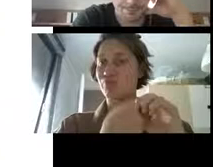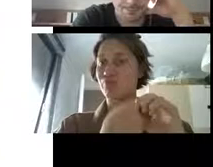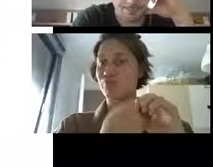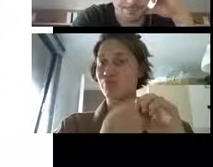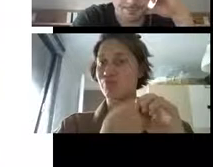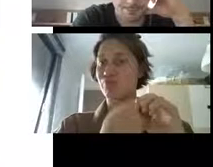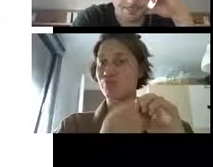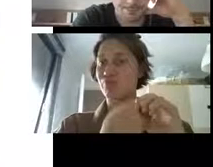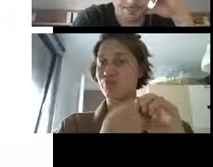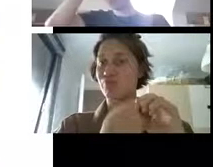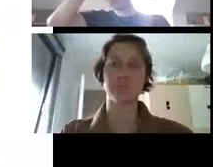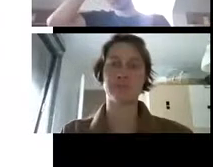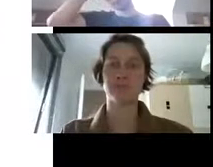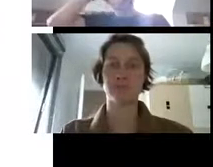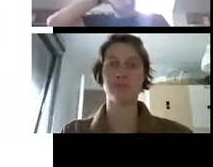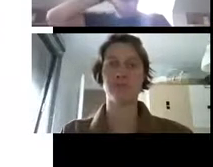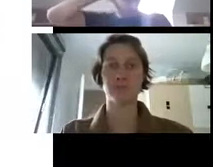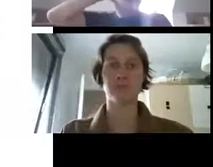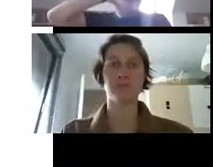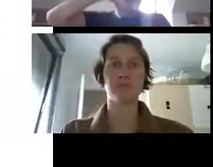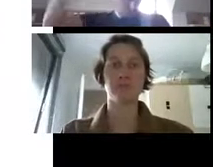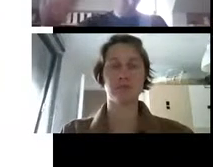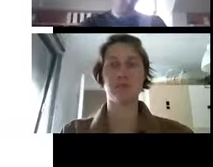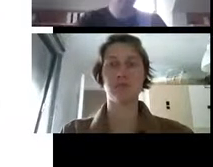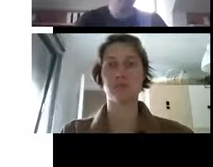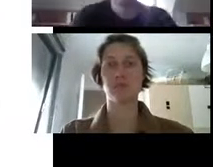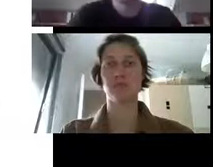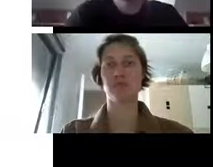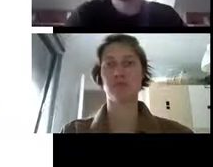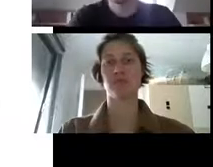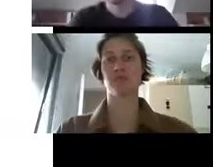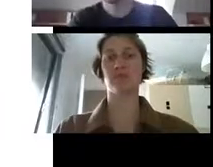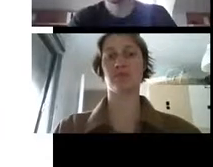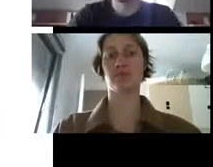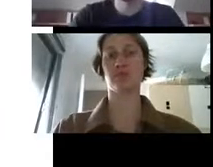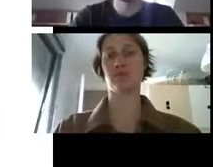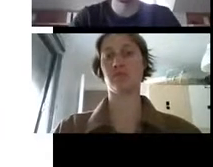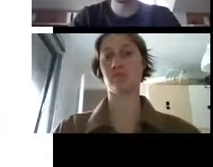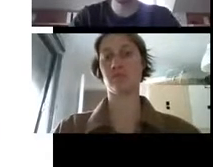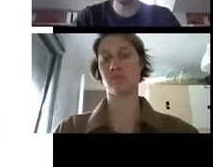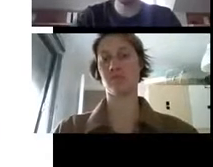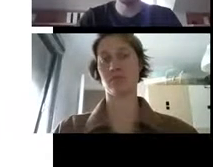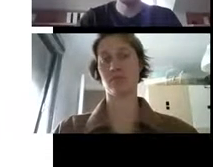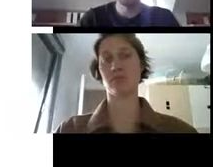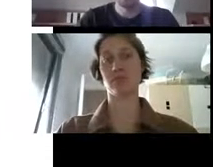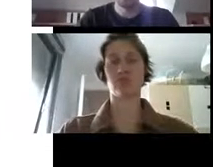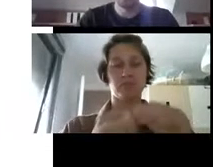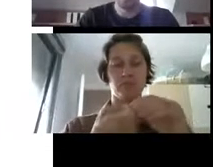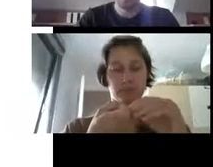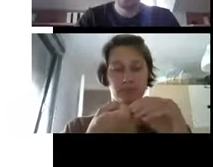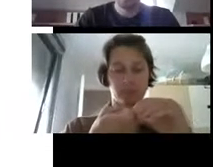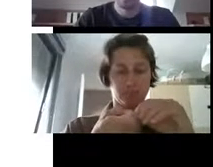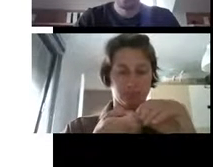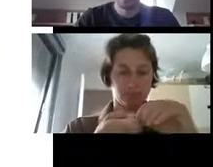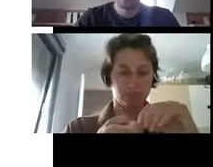dat was voor geen spelen op ventilatie op heel veel gaan verwachten. En dus zoals ik zei, de regels die gaan in vanaf 25 juni. Dat geeft jullie iets meer tijd